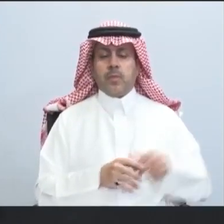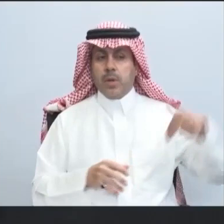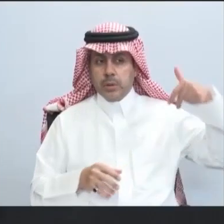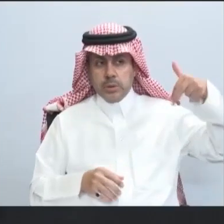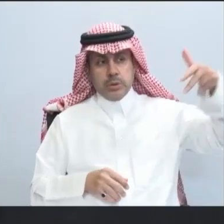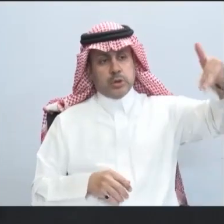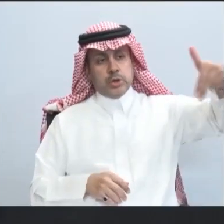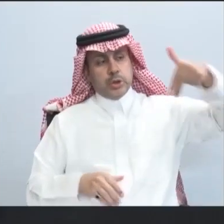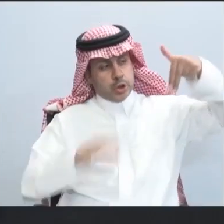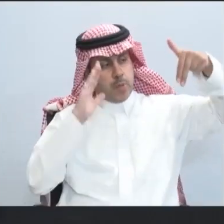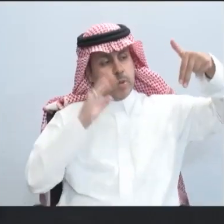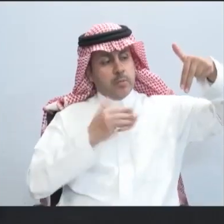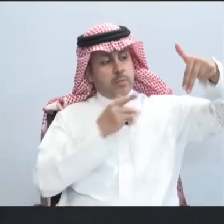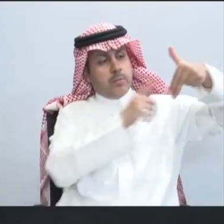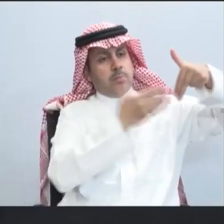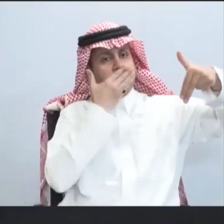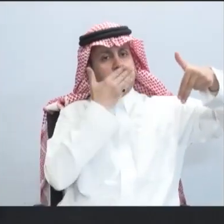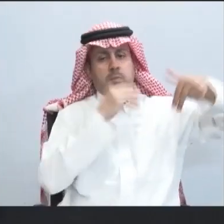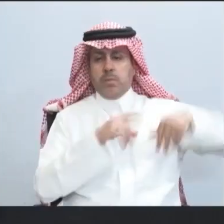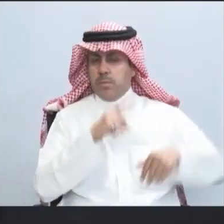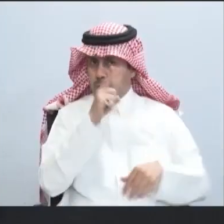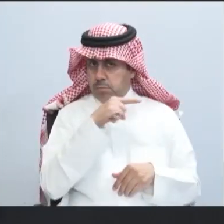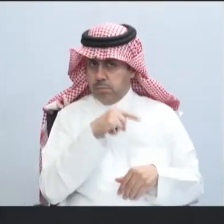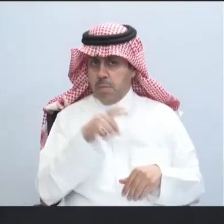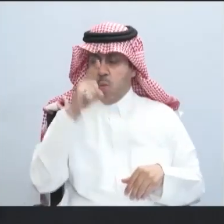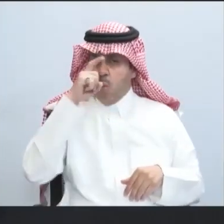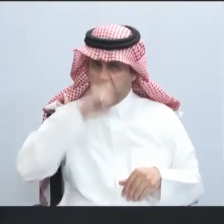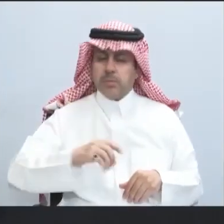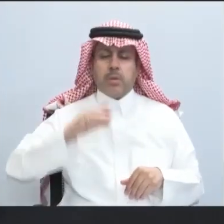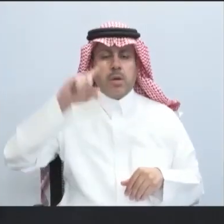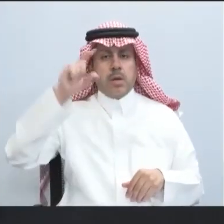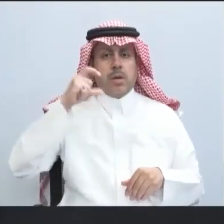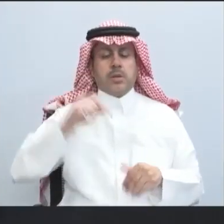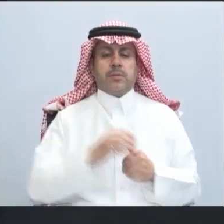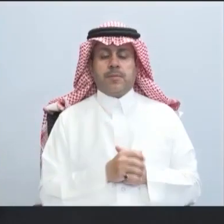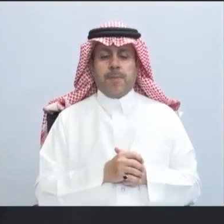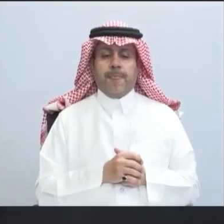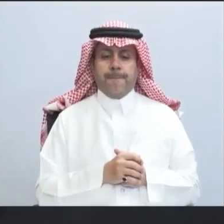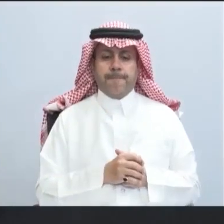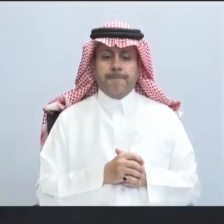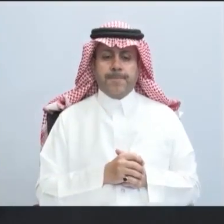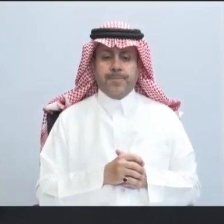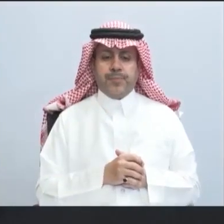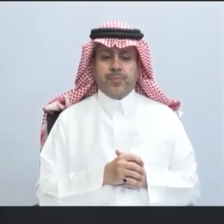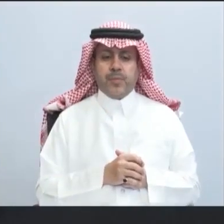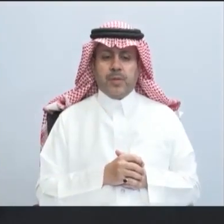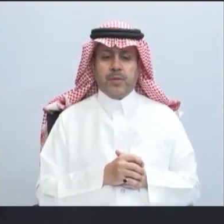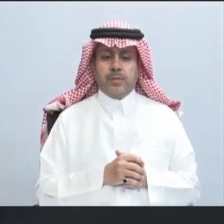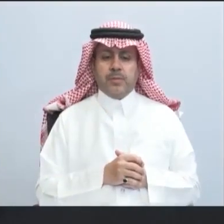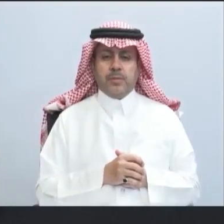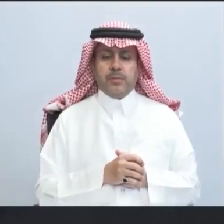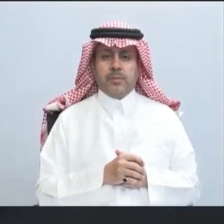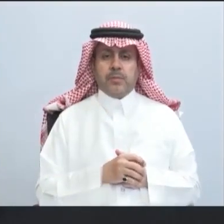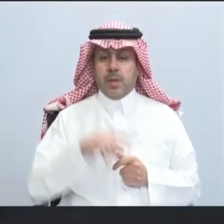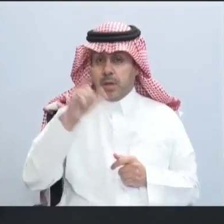السلام انه قد سلم وان كان هناك في المجلس اكثر من واحد ورد احدهم باذن الله تعالى يكفي